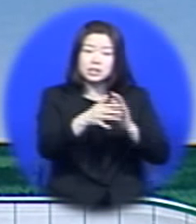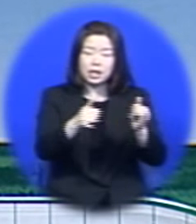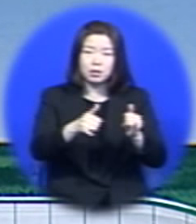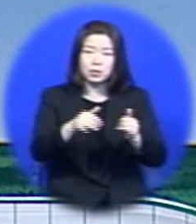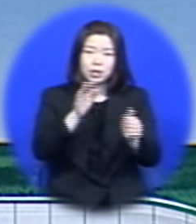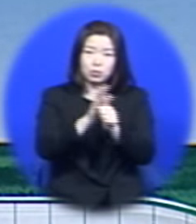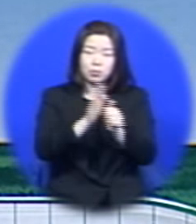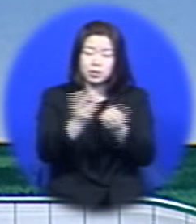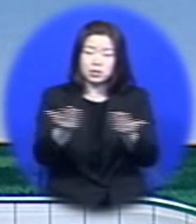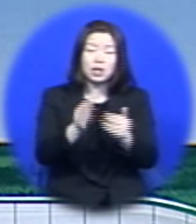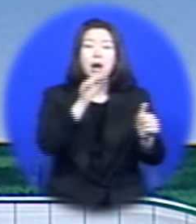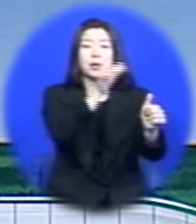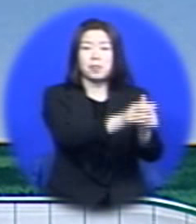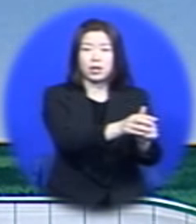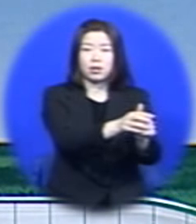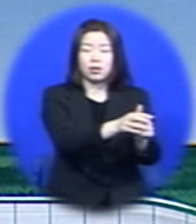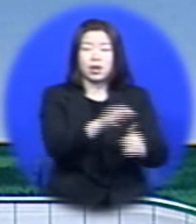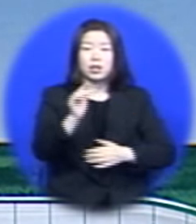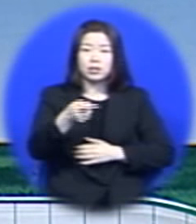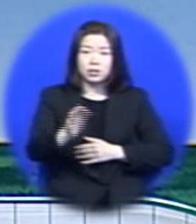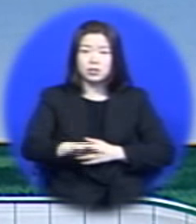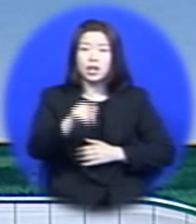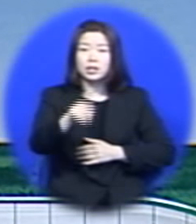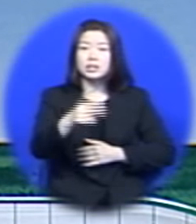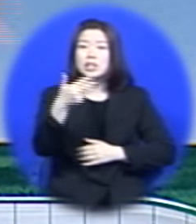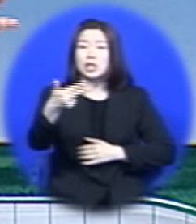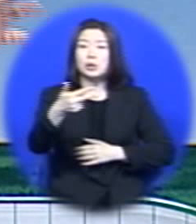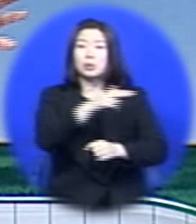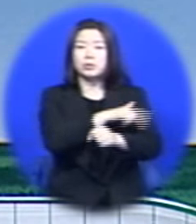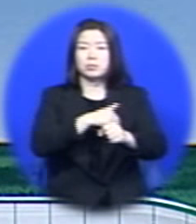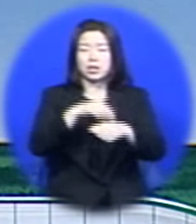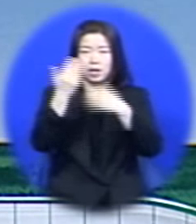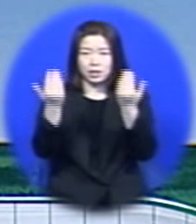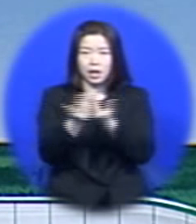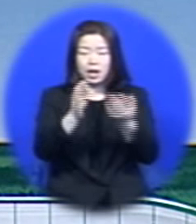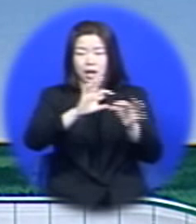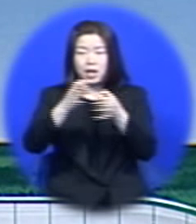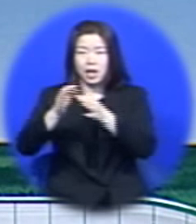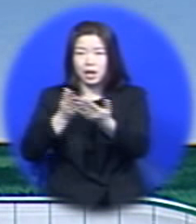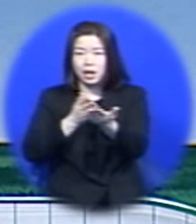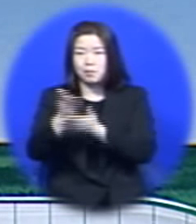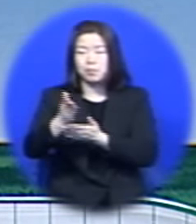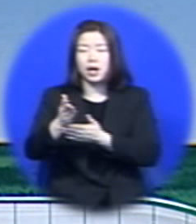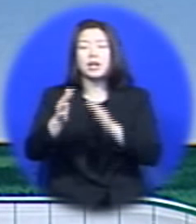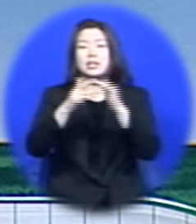맡깁시다. 그런데 그 일곱 집사가 다 헬라파 사람들이에요.